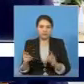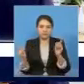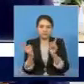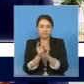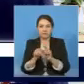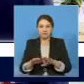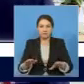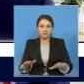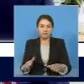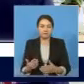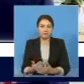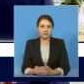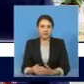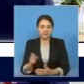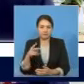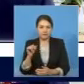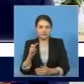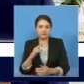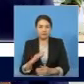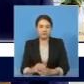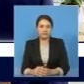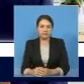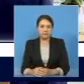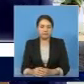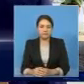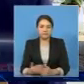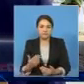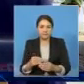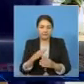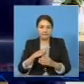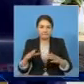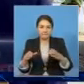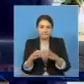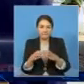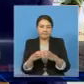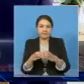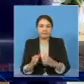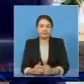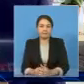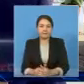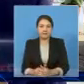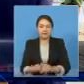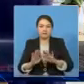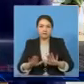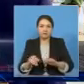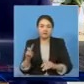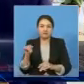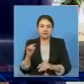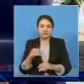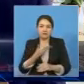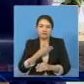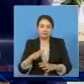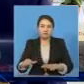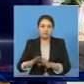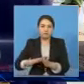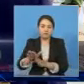встретились с ребятами здесь, афганцами. Вот ассоциация, она будет объединять не только афганцам. Мы хотим объединить